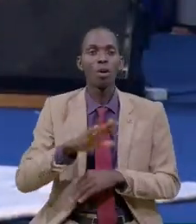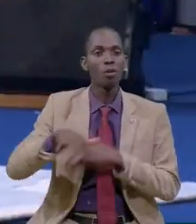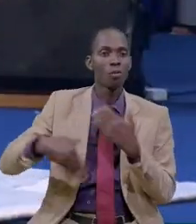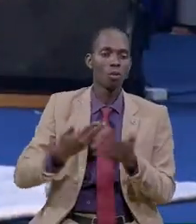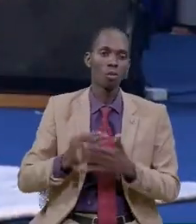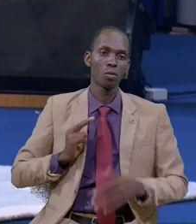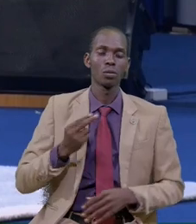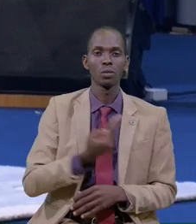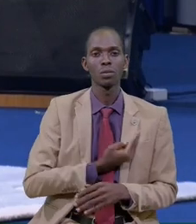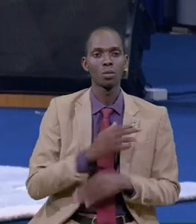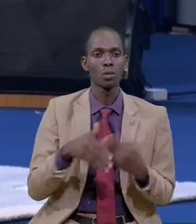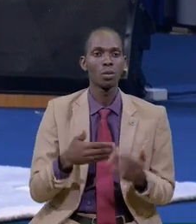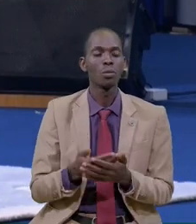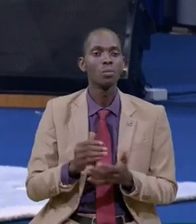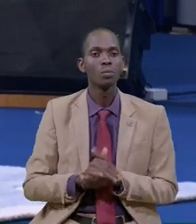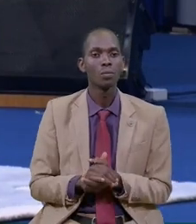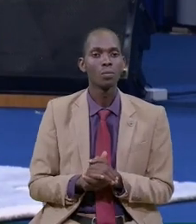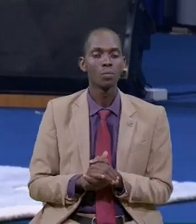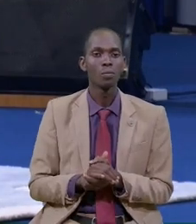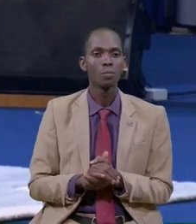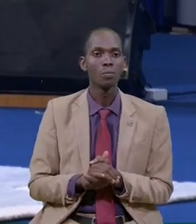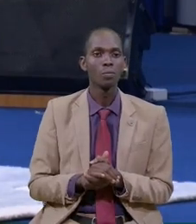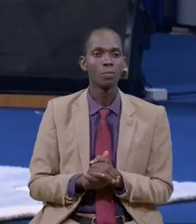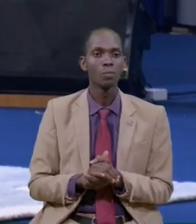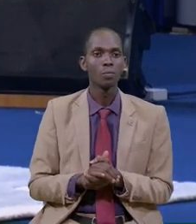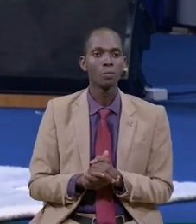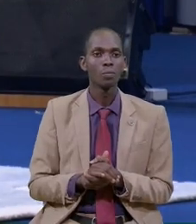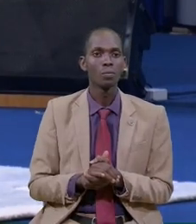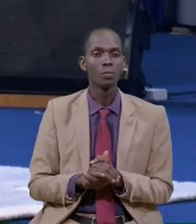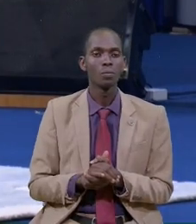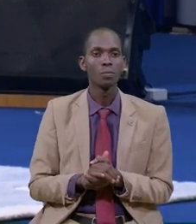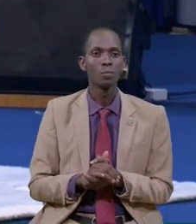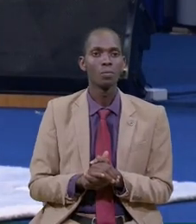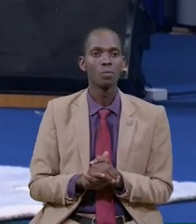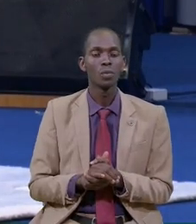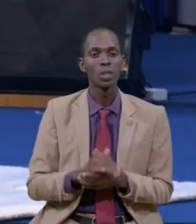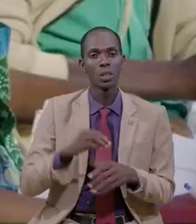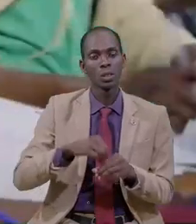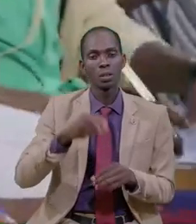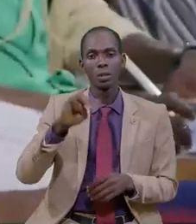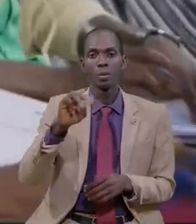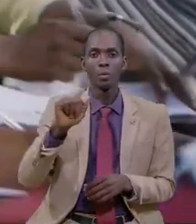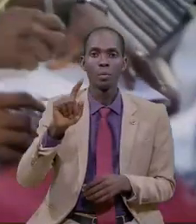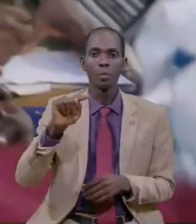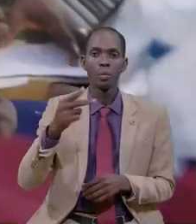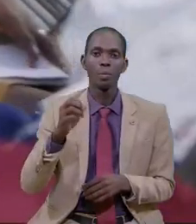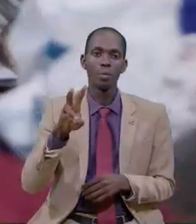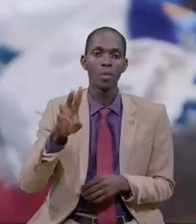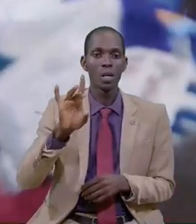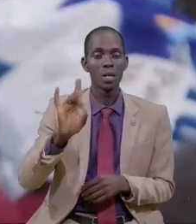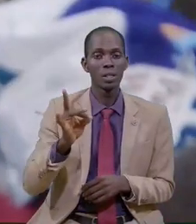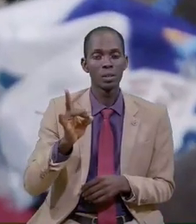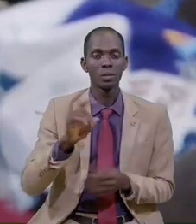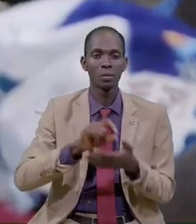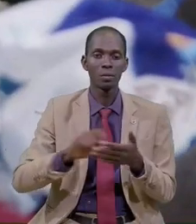all. Parce qu'il a fait retomber sur lui les iniquités, les péchés, les transgressions de nous tous. En Matthieu 8. I'm reading from